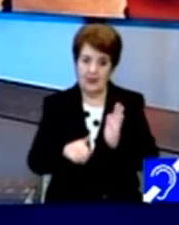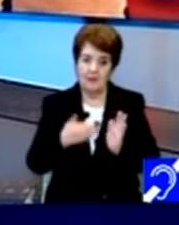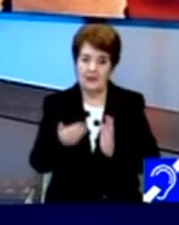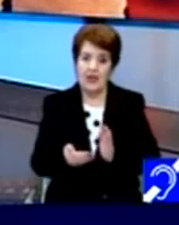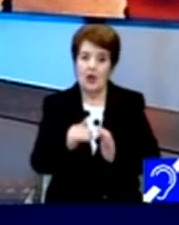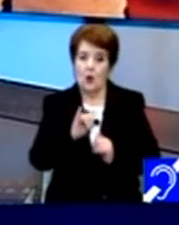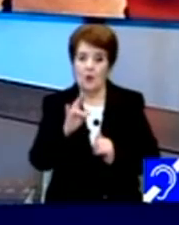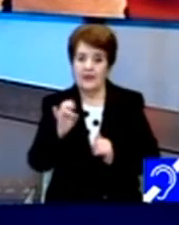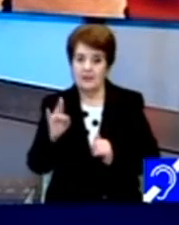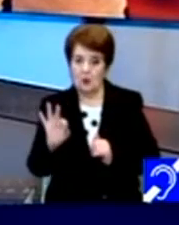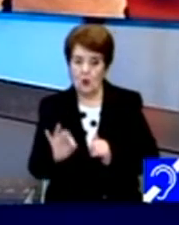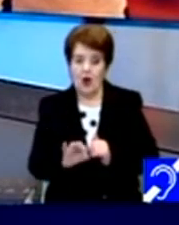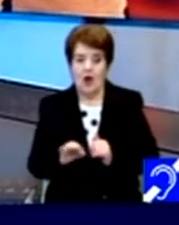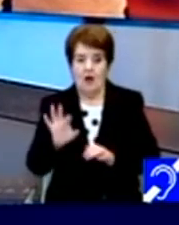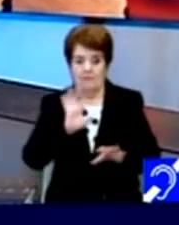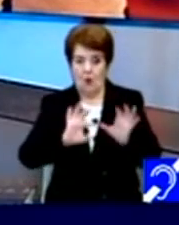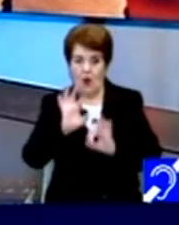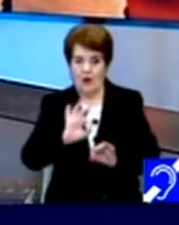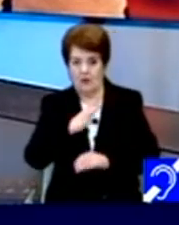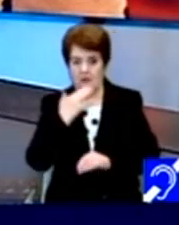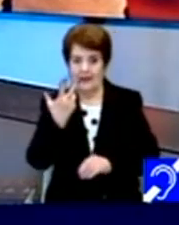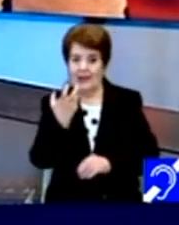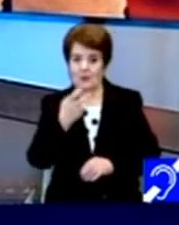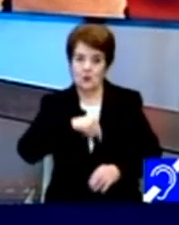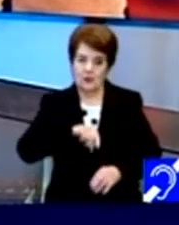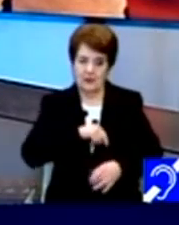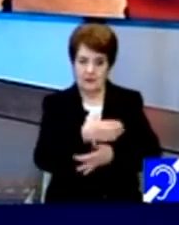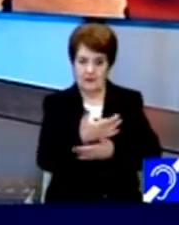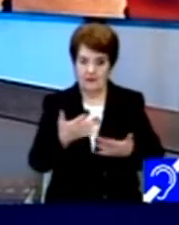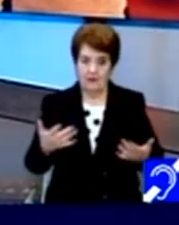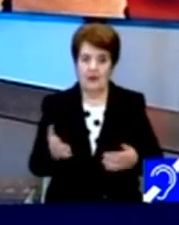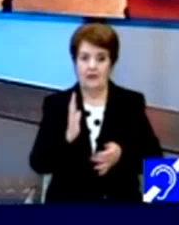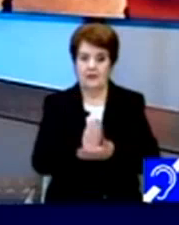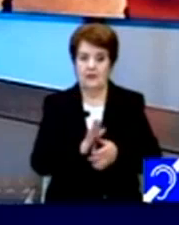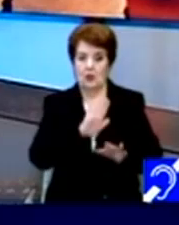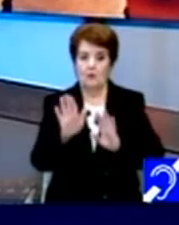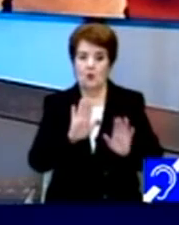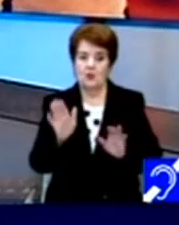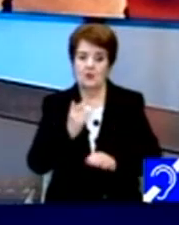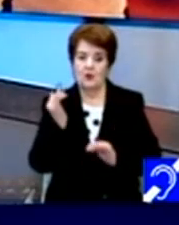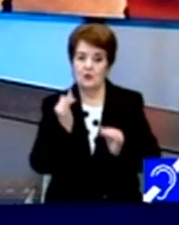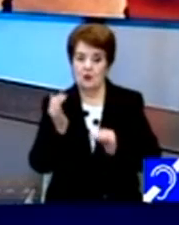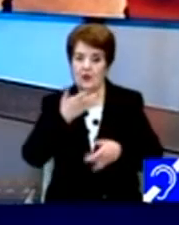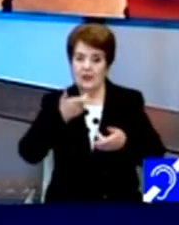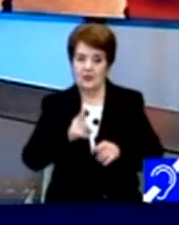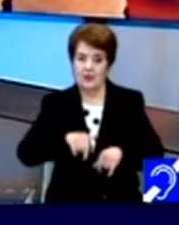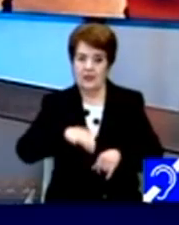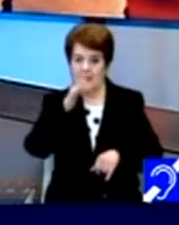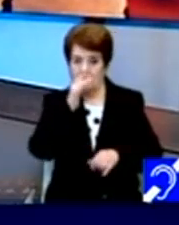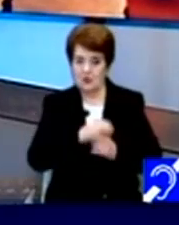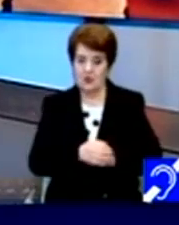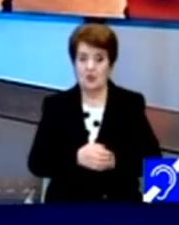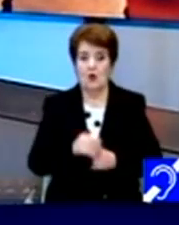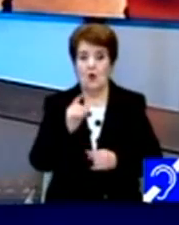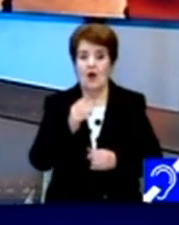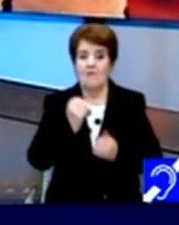UNESCO. Cea mai mare colecție de peste 300 de cămăși cu altiță se află la Muzeul de Etnografie și Istorie Naturală din Chișinău.